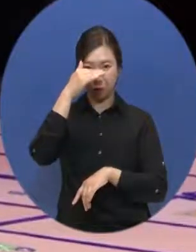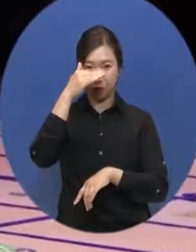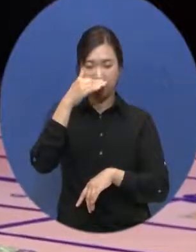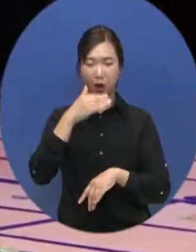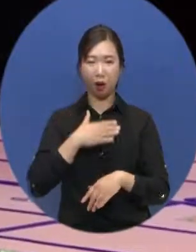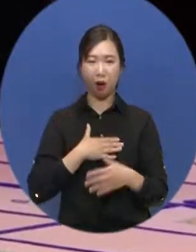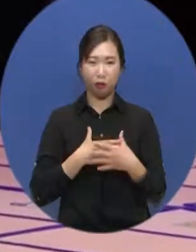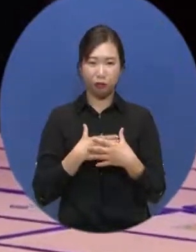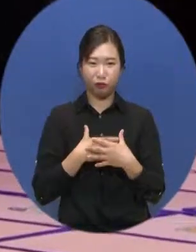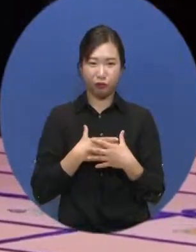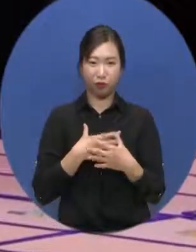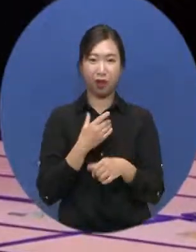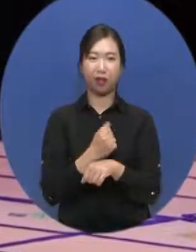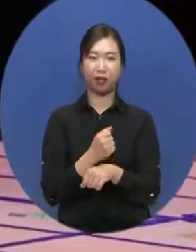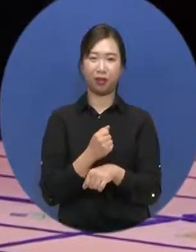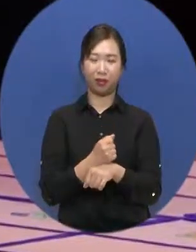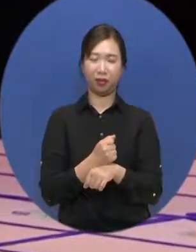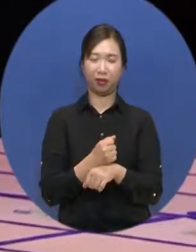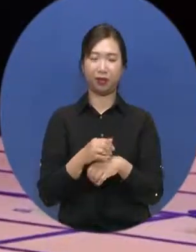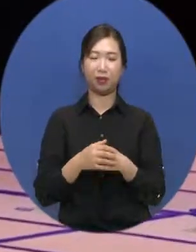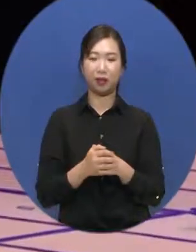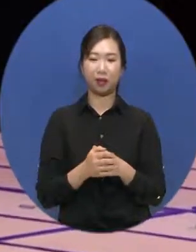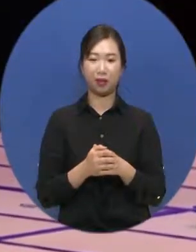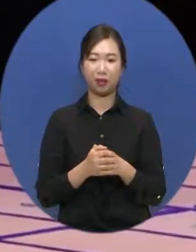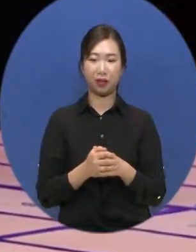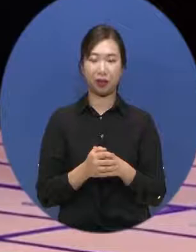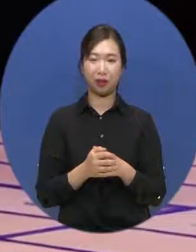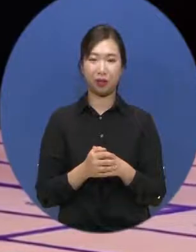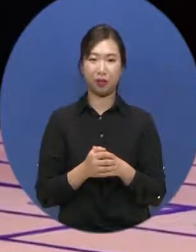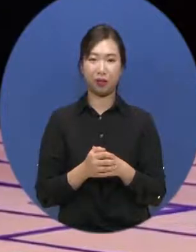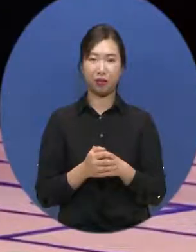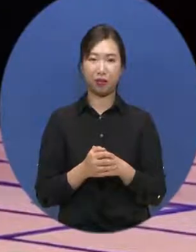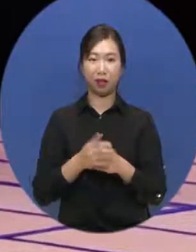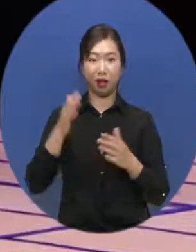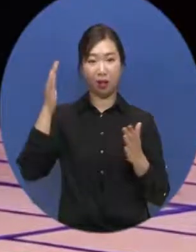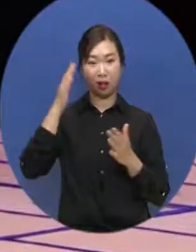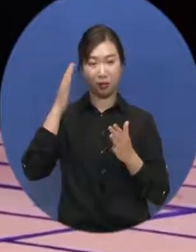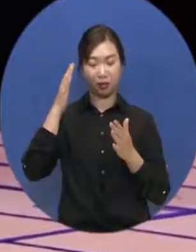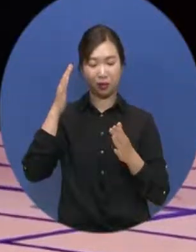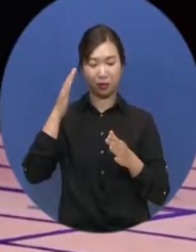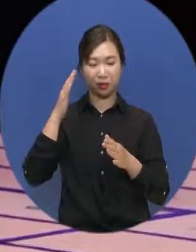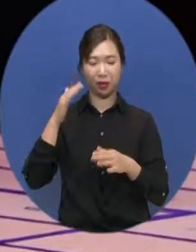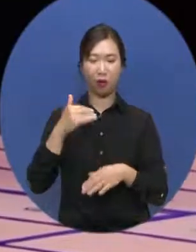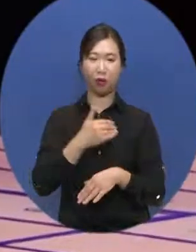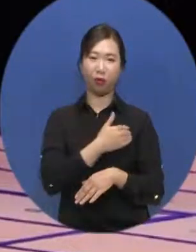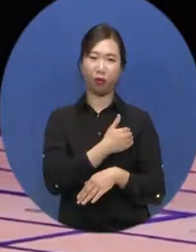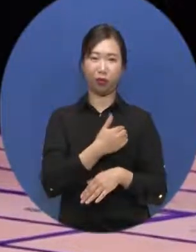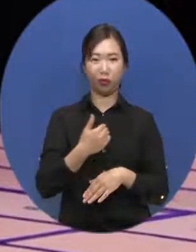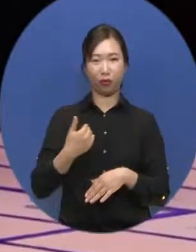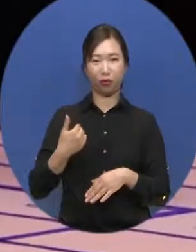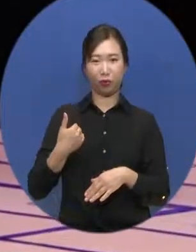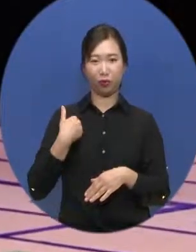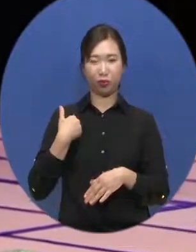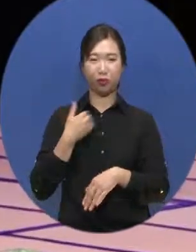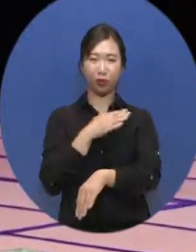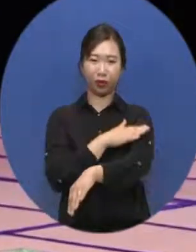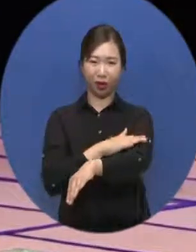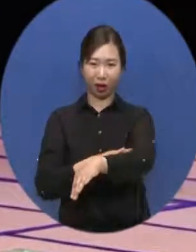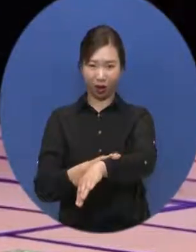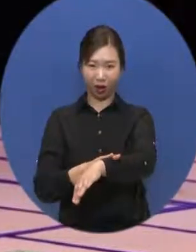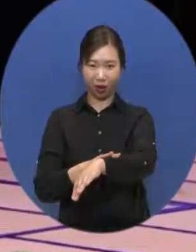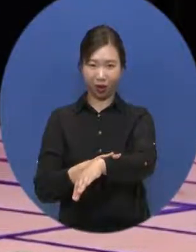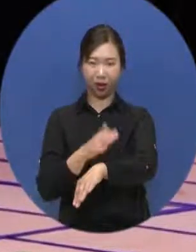초등학교 학생들이 이렇게 잘 하고 오히려 더 여유가 있고 막 이렇게 잘하는데